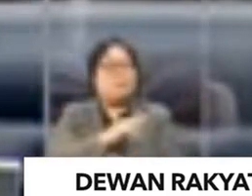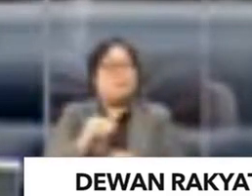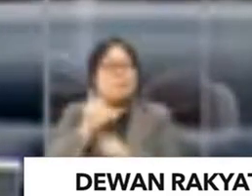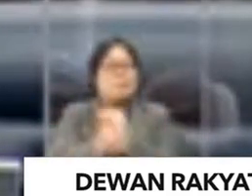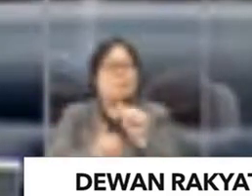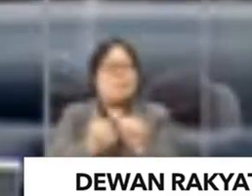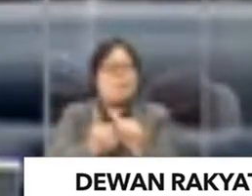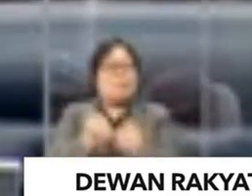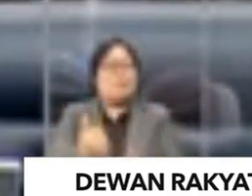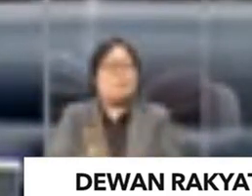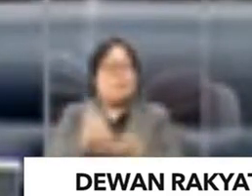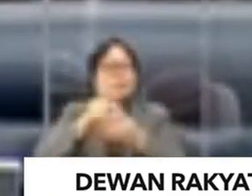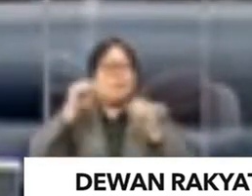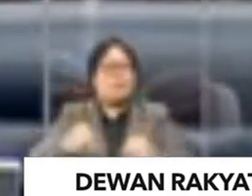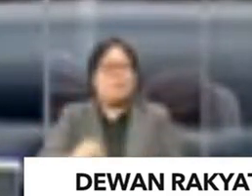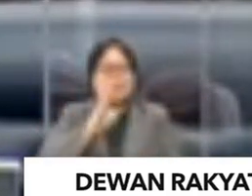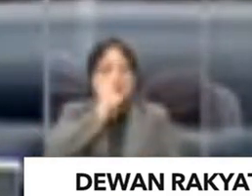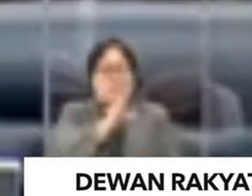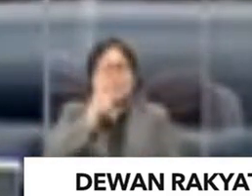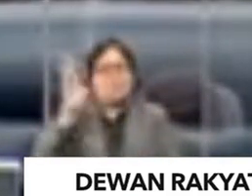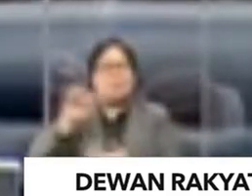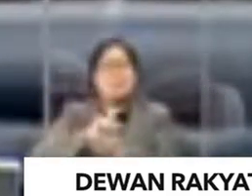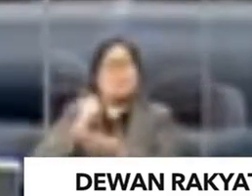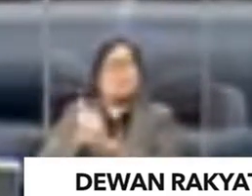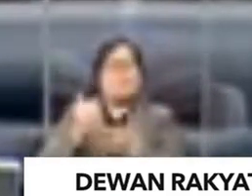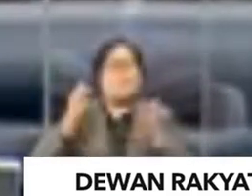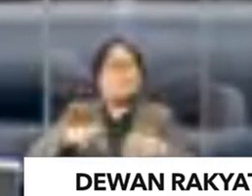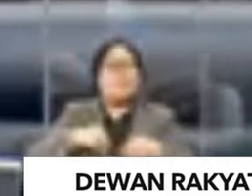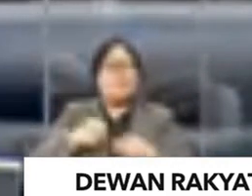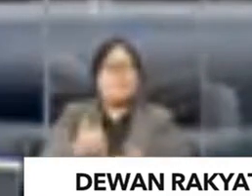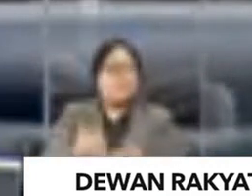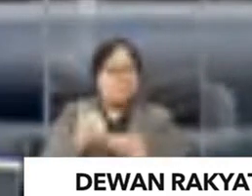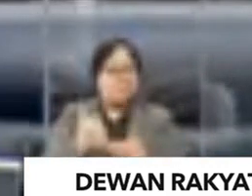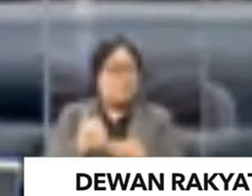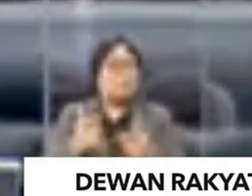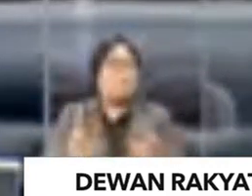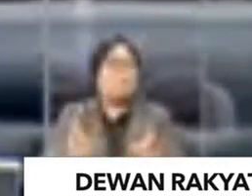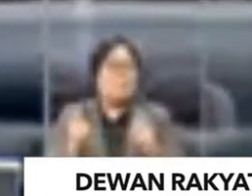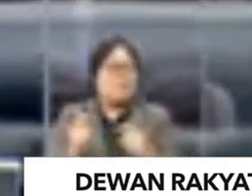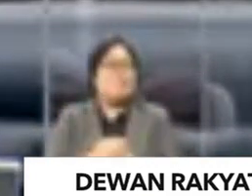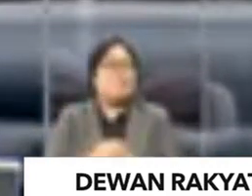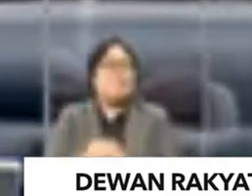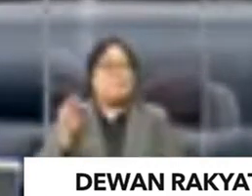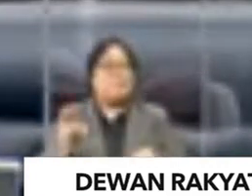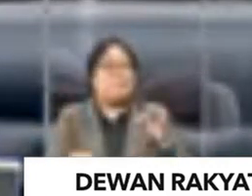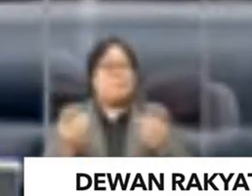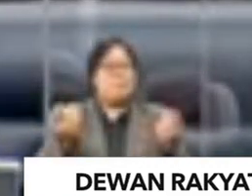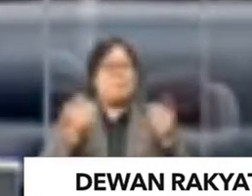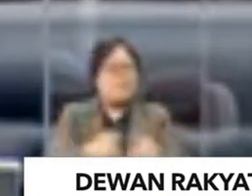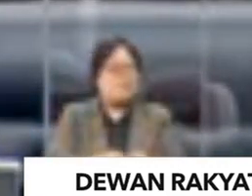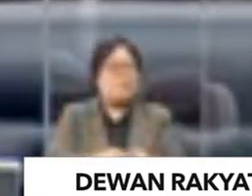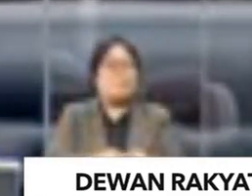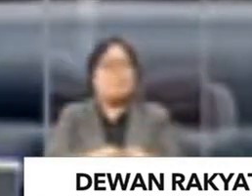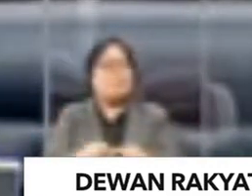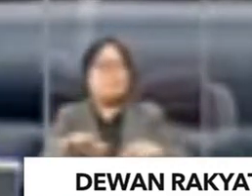otomatik yang mana bantuan boleh terus dimasukkan ke account penerima bantuan langkah ada segera sekiranya berlaku